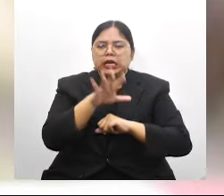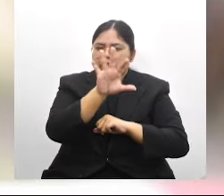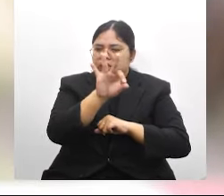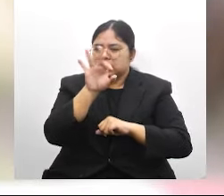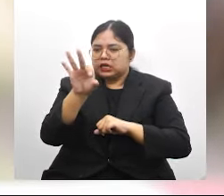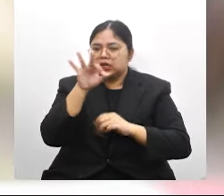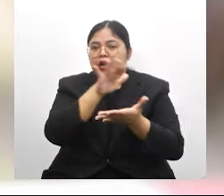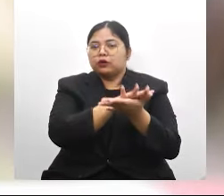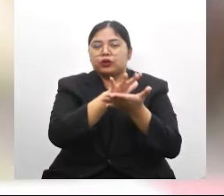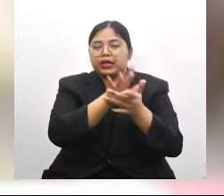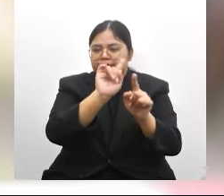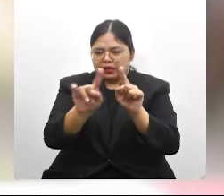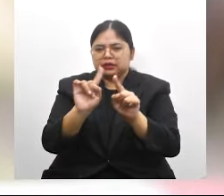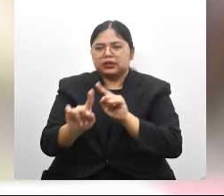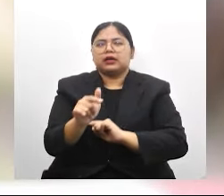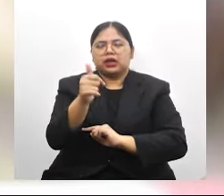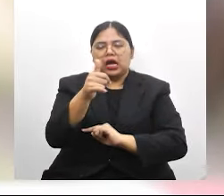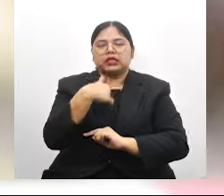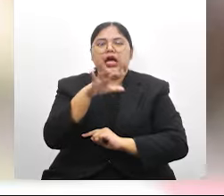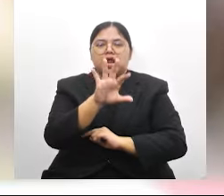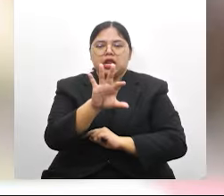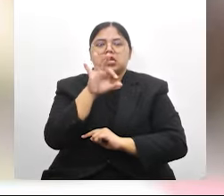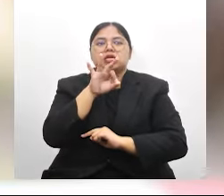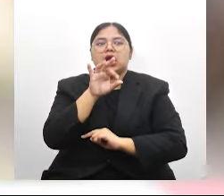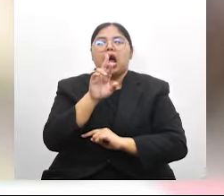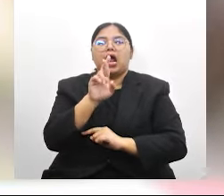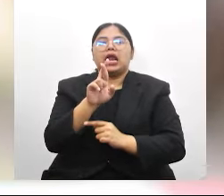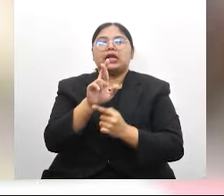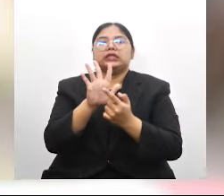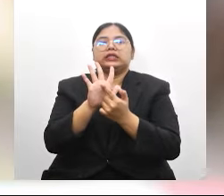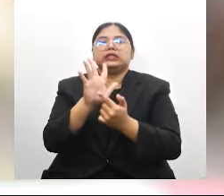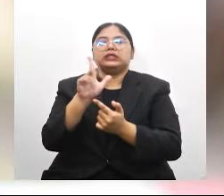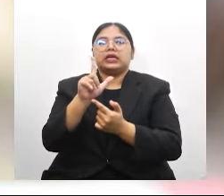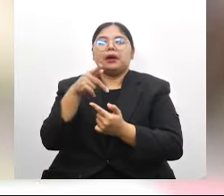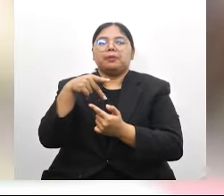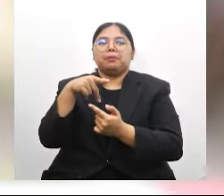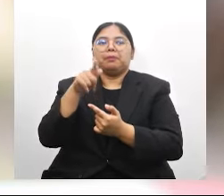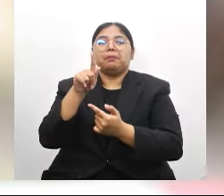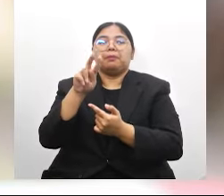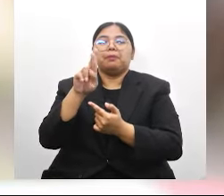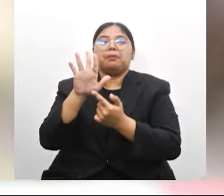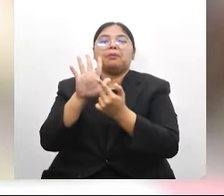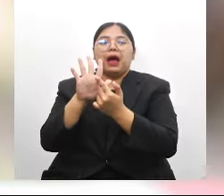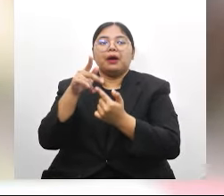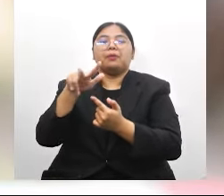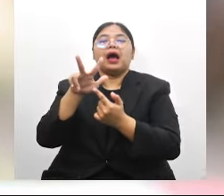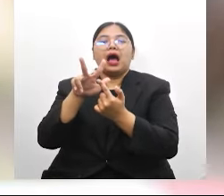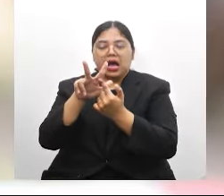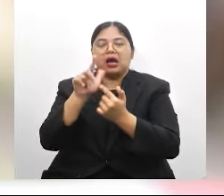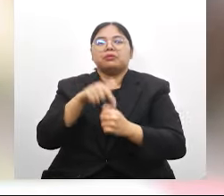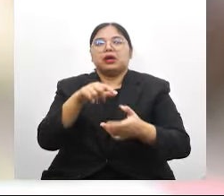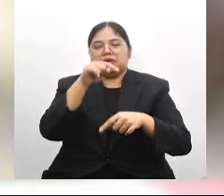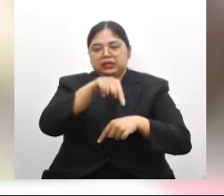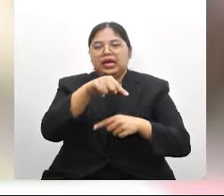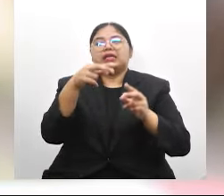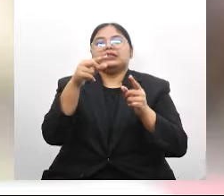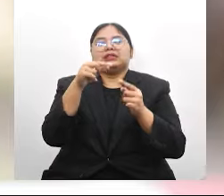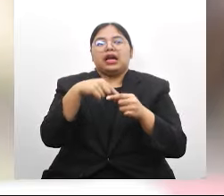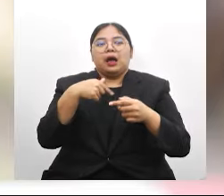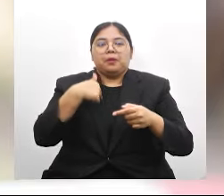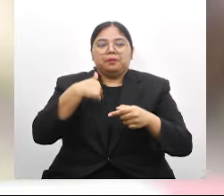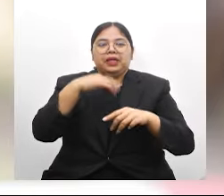หลายๆที่นะคะแต่ตัวเองขอเลือกรัชประภาวิทยาคมซึ่งเป็นโรงเรียนที่ให้ให้ให้กำเนิดคำว่าครูที่นี่นะคะเพราะ